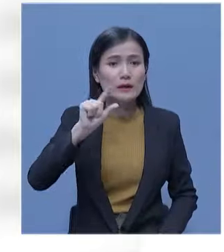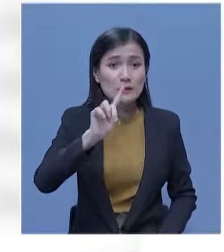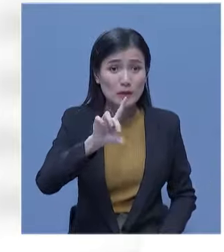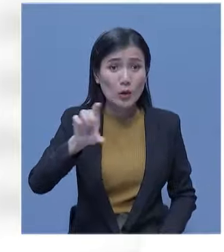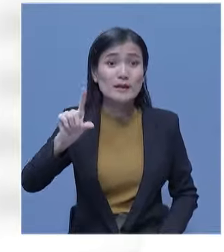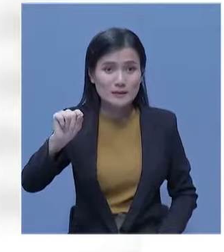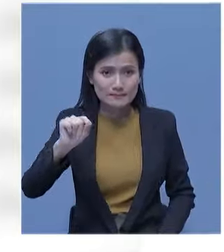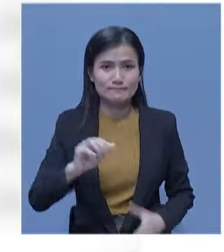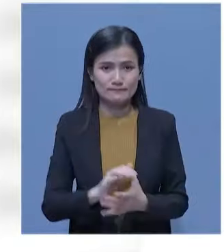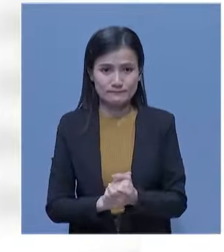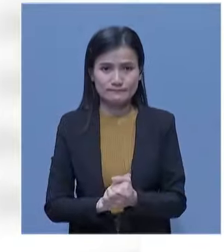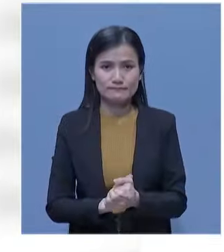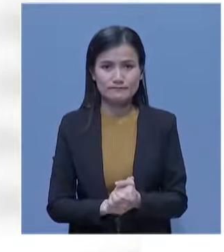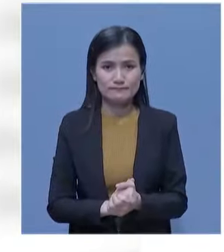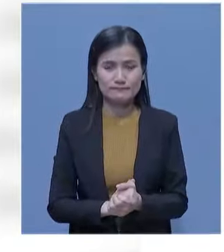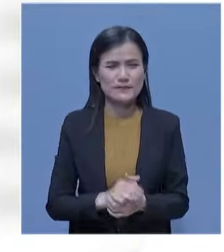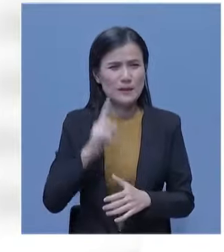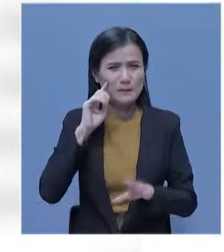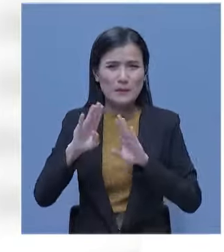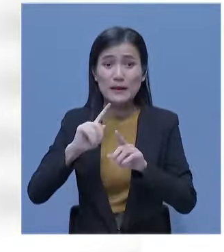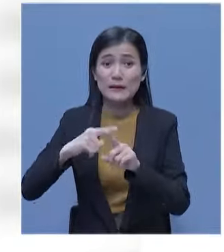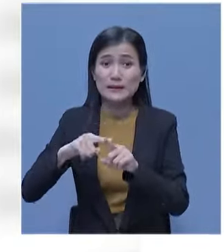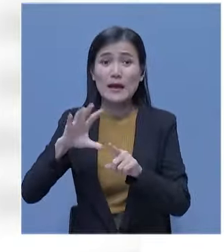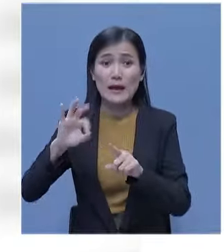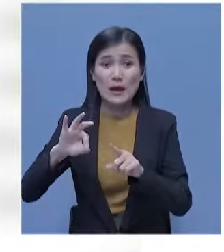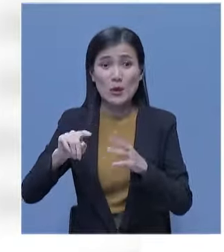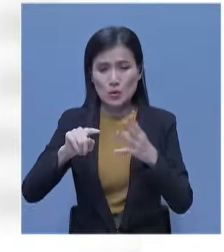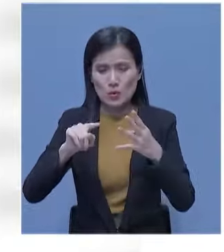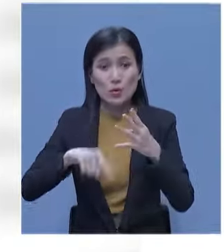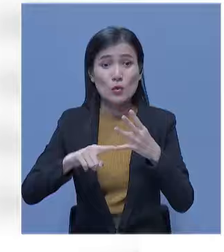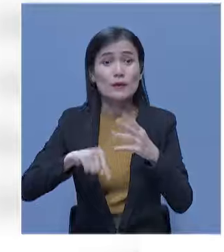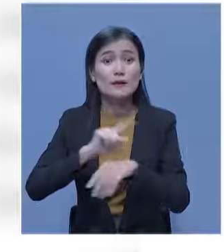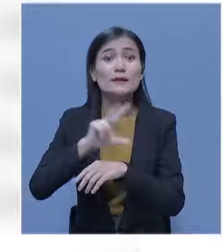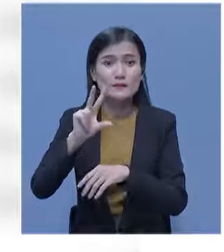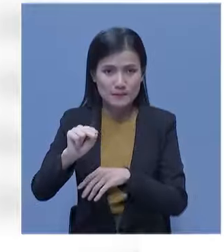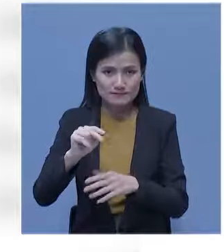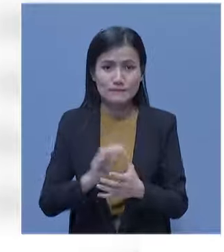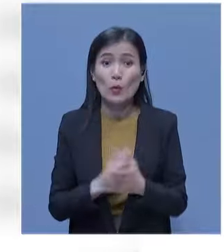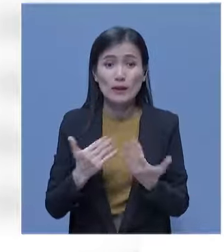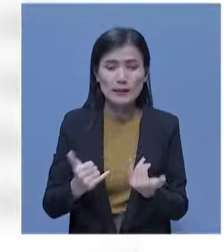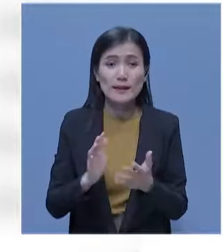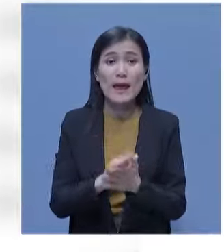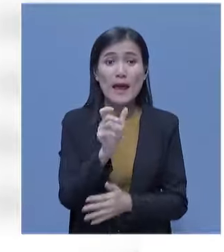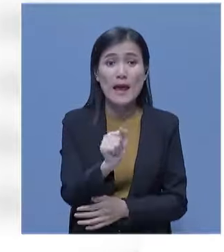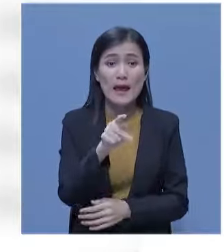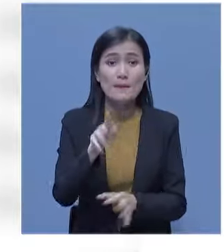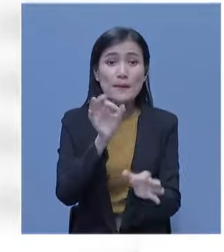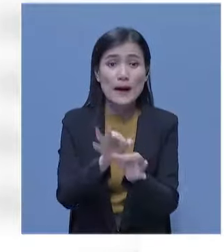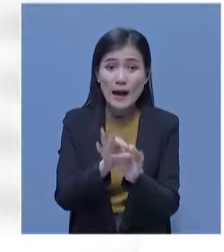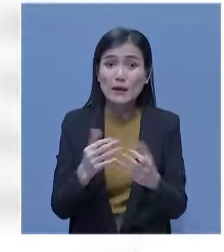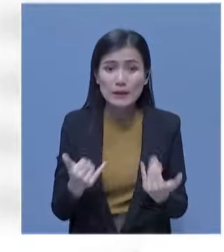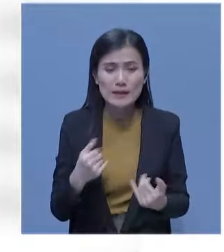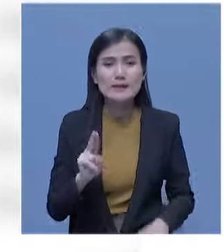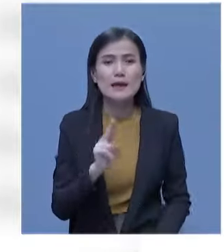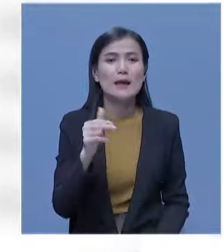นี่เท่ากับว่าเดดไลน์ก็น่าจะถึงวันที่30กันยายนนะคะดังนั้นวันนี้โมบายแบงกิ้งยังใช้งานได้ตามปกติ